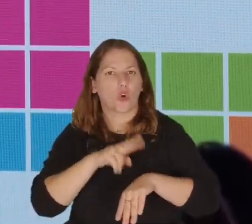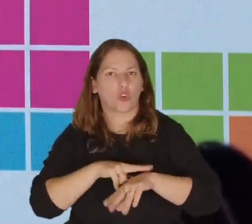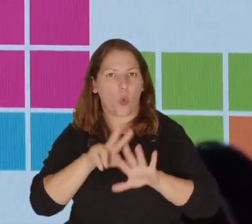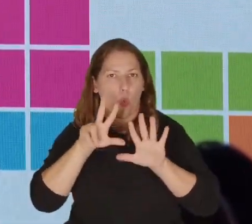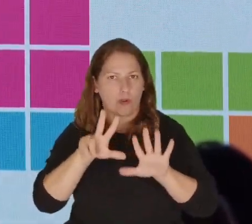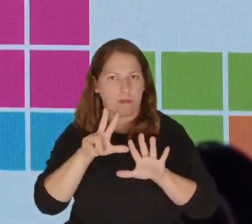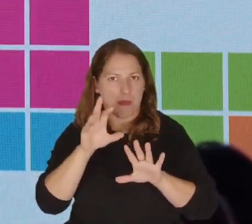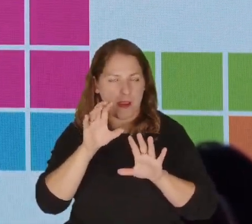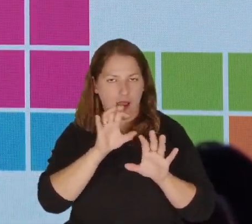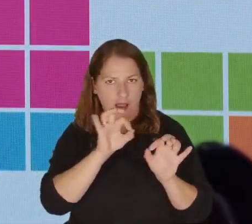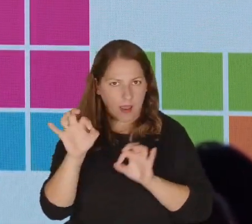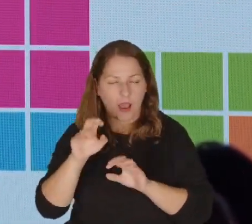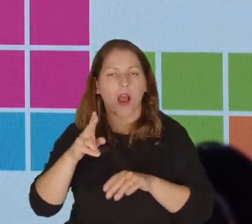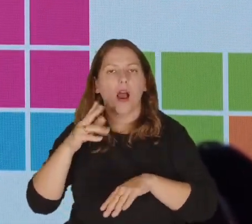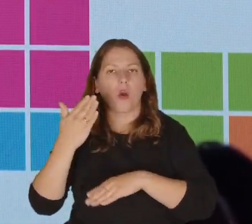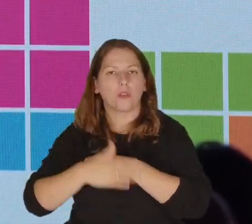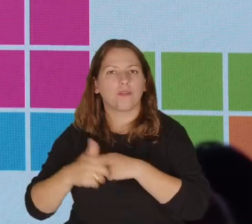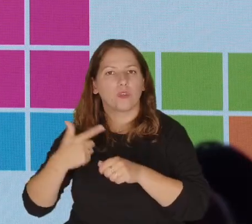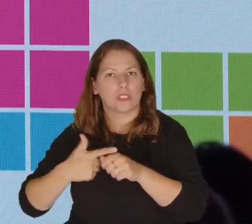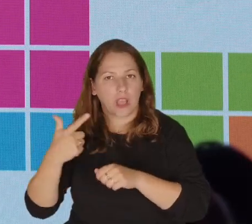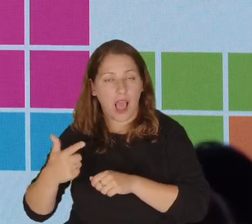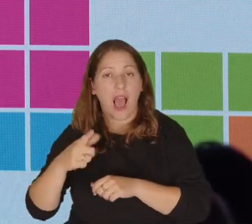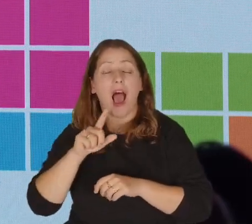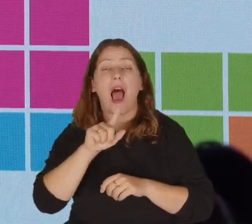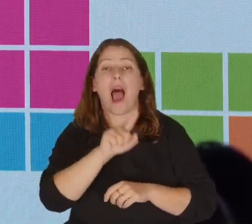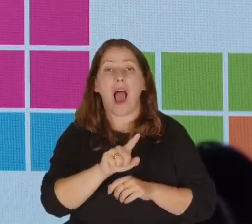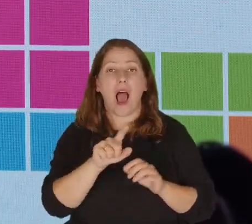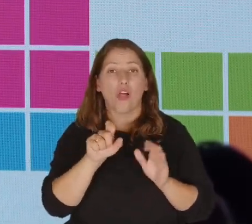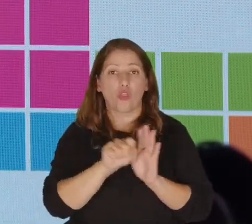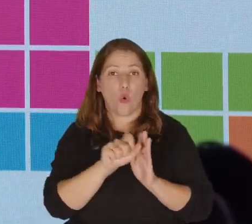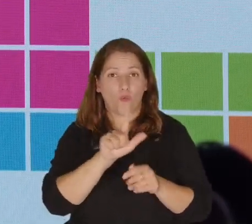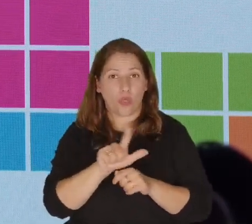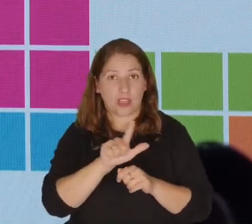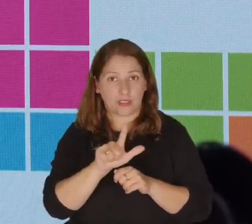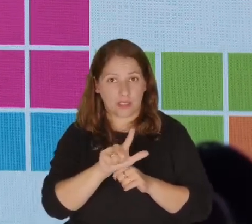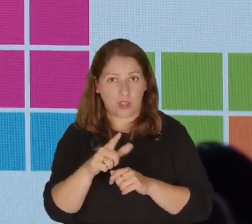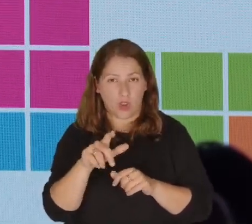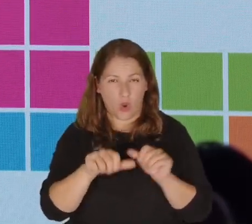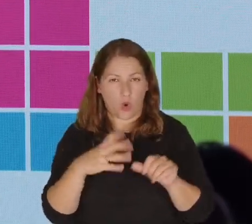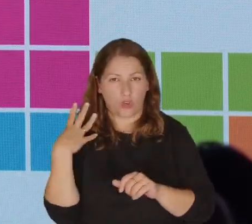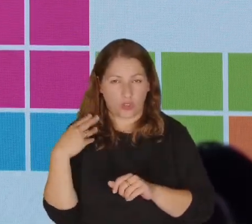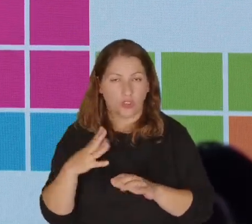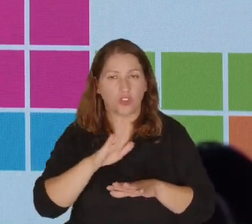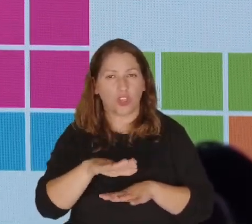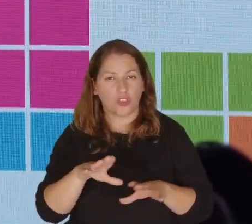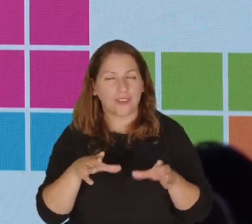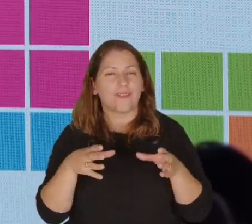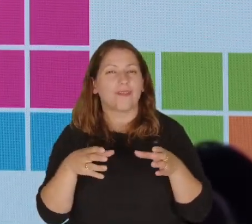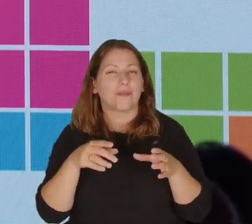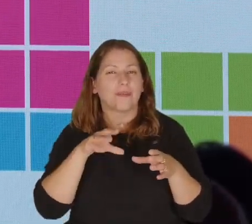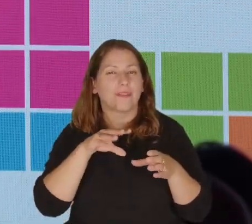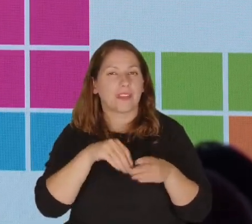8 rano i wyłączają o 22, a że do 12 roku życia w takiej społeczności dzieci założonej w którymś